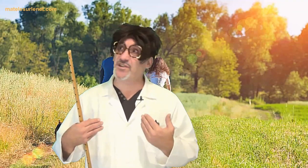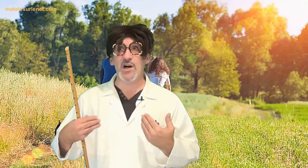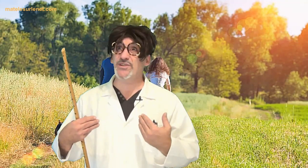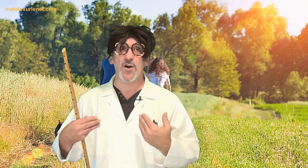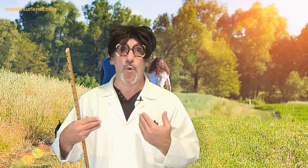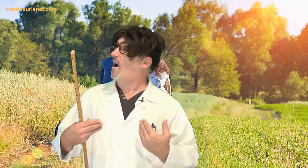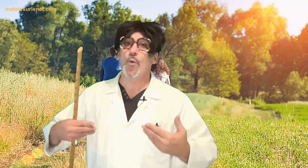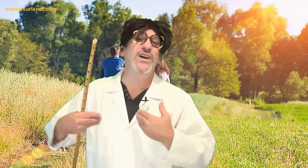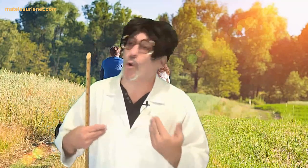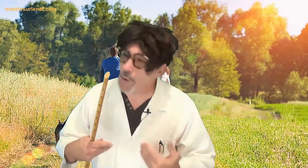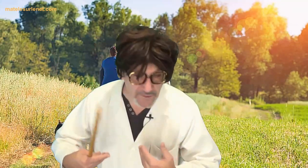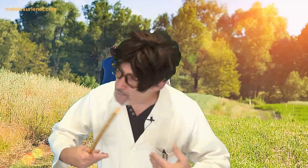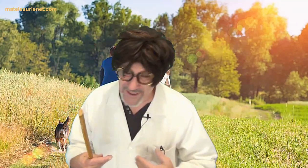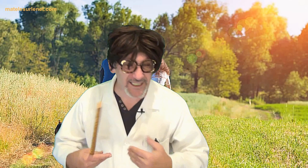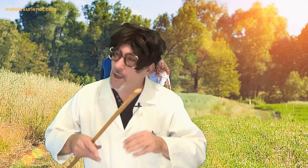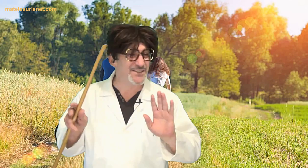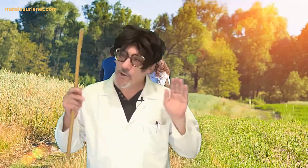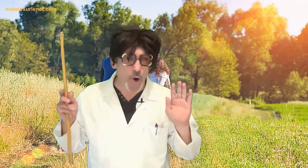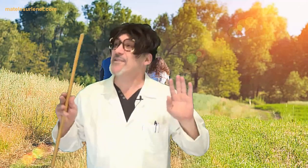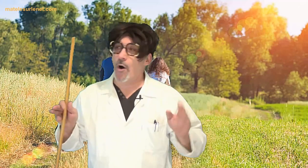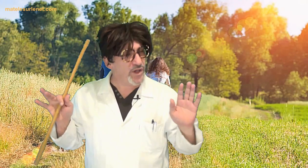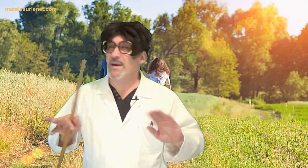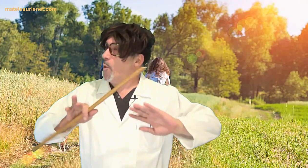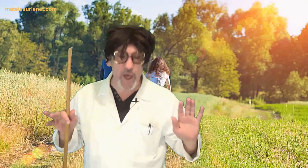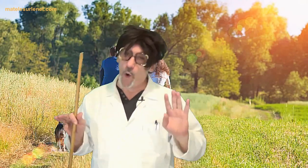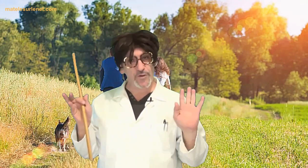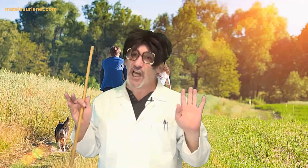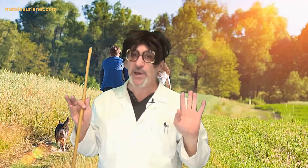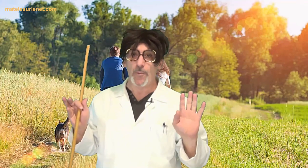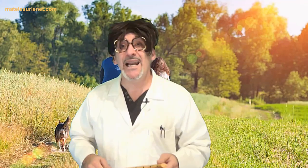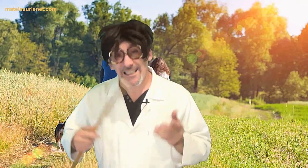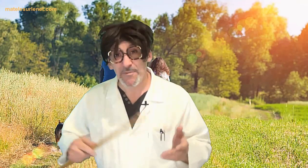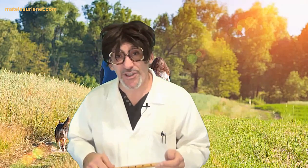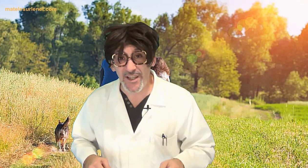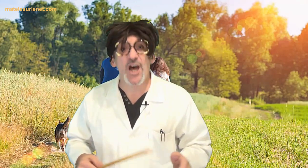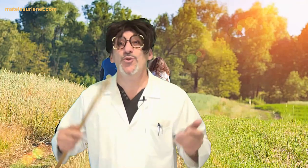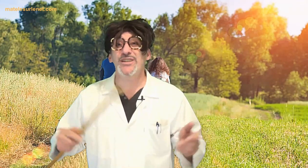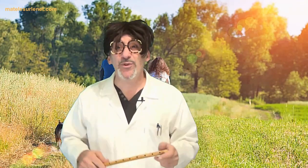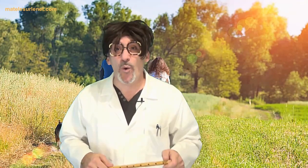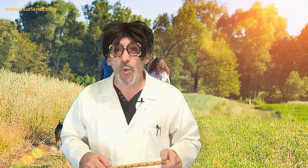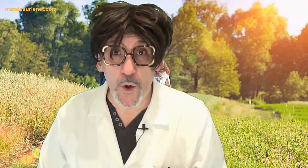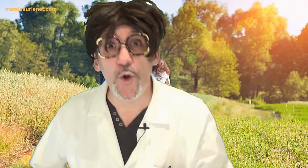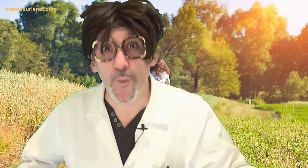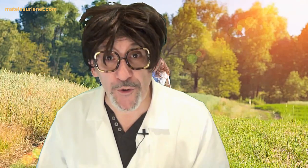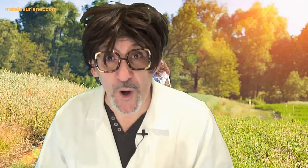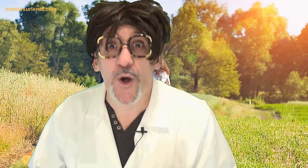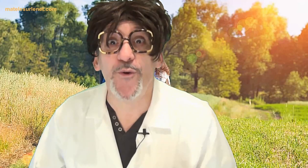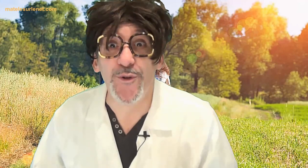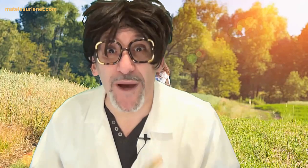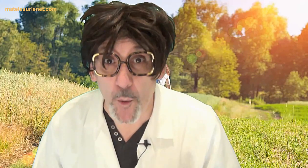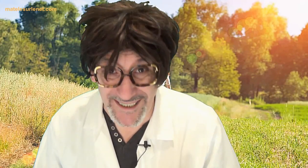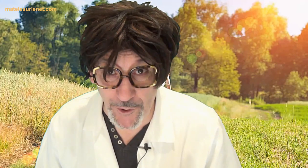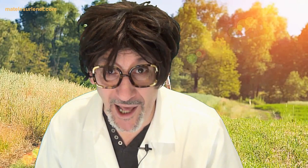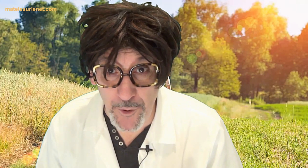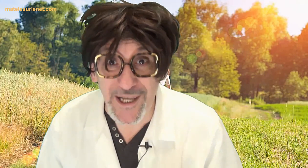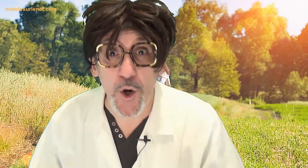me voyait, on me dit, tiens, lui, c'est un con. Oui, en l'occurrence, mais bon, c'est parce que, non, attends, oui, mais bon, faut se calmer quand même. La semaine prochaine, nous étudierons le comportement de